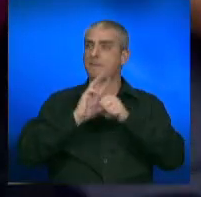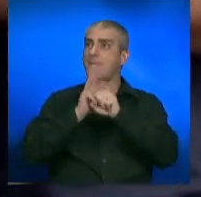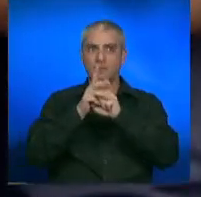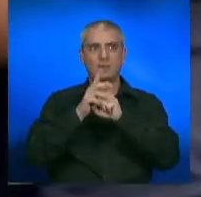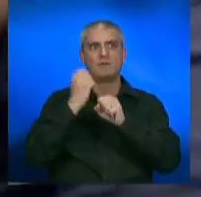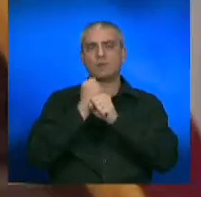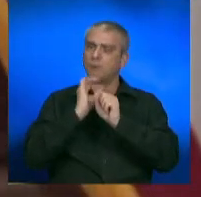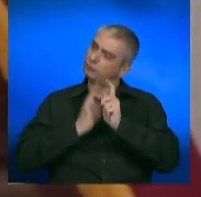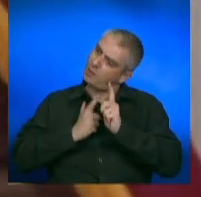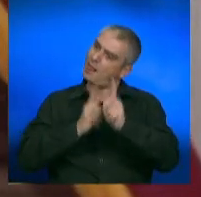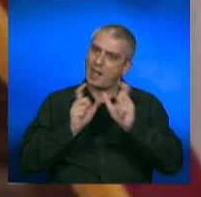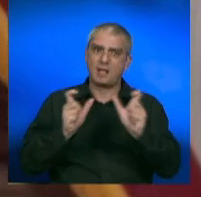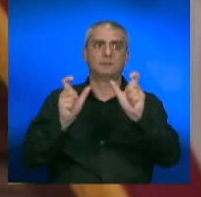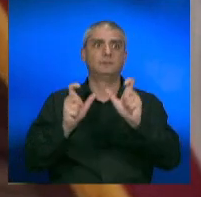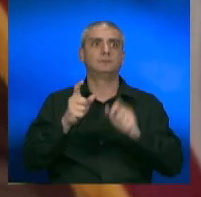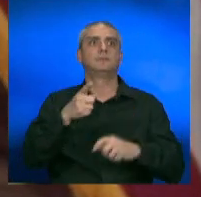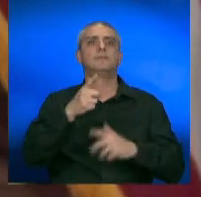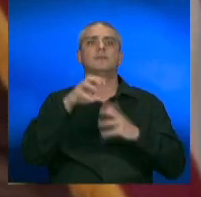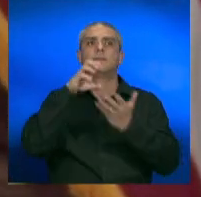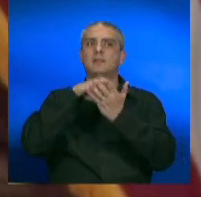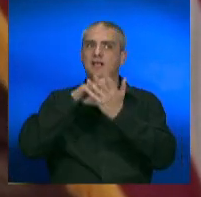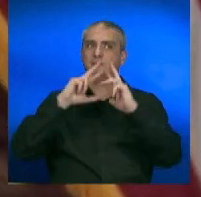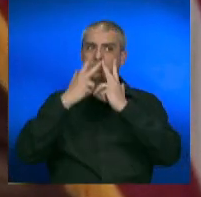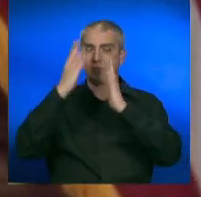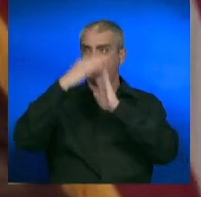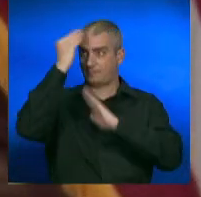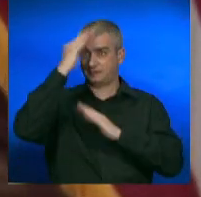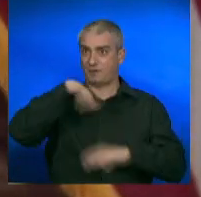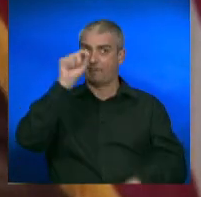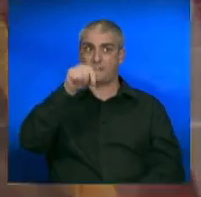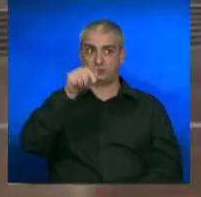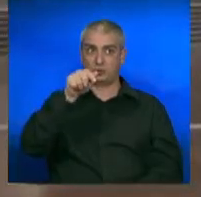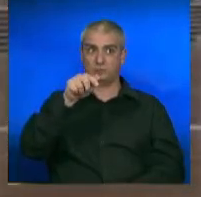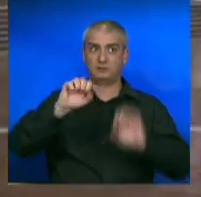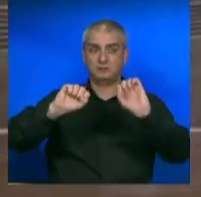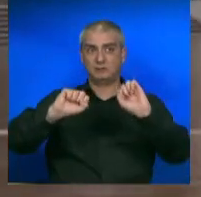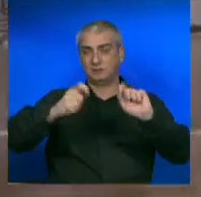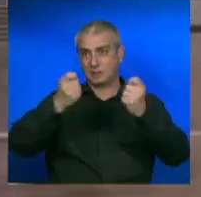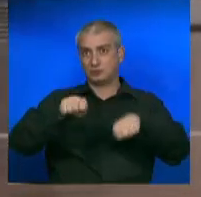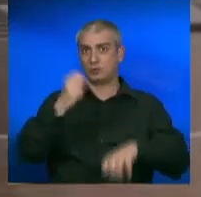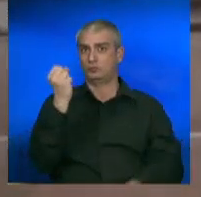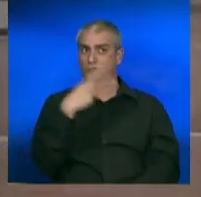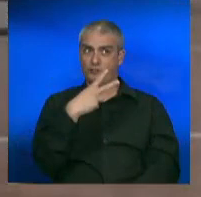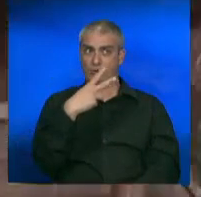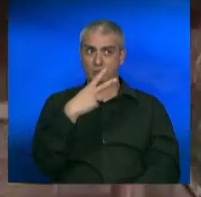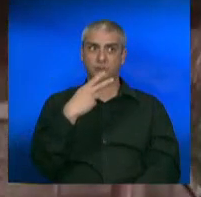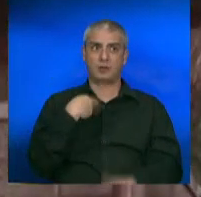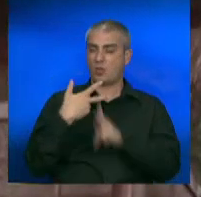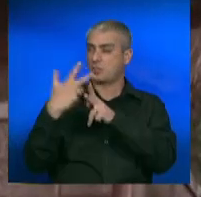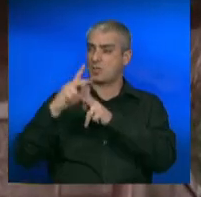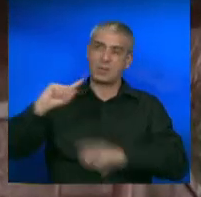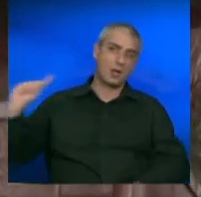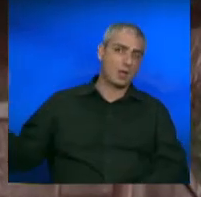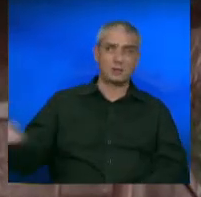בשביל להילחם בו. Facilities within that area, schools within that area would be closed for 2 weeks. We'll go in, we'll clean the